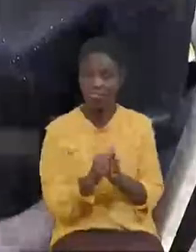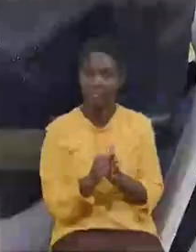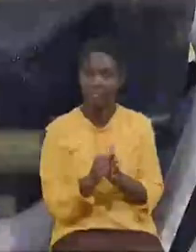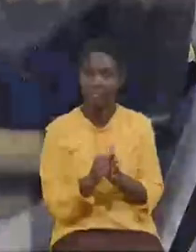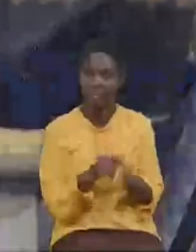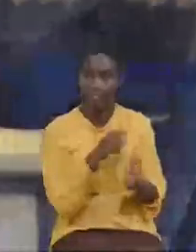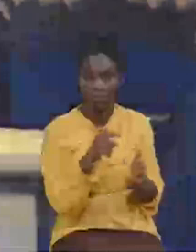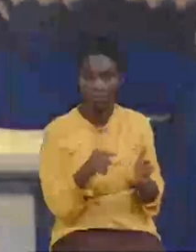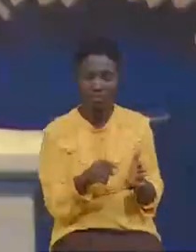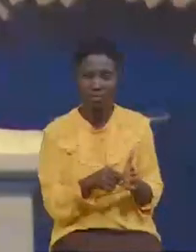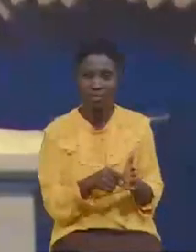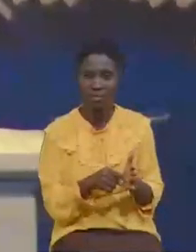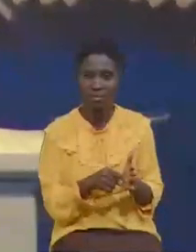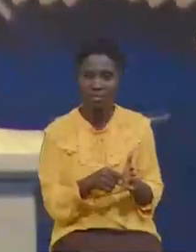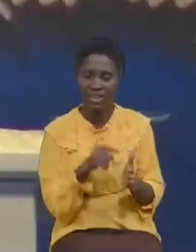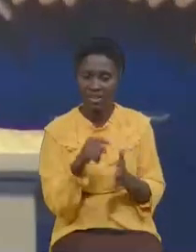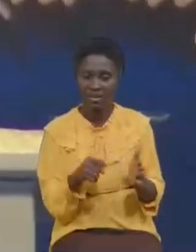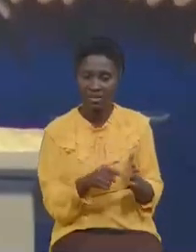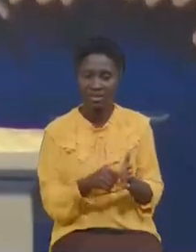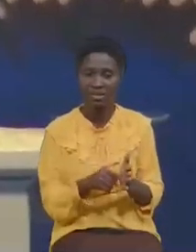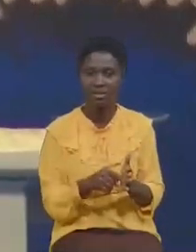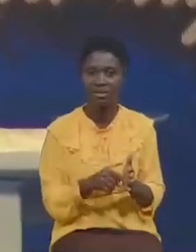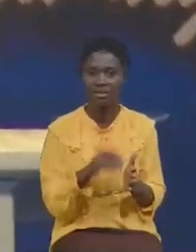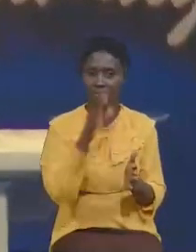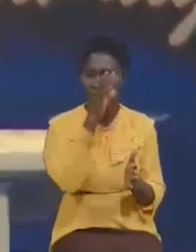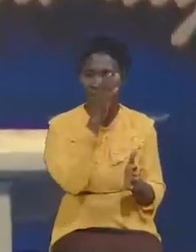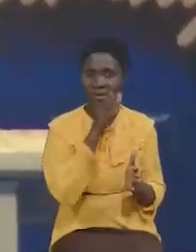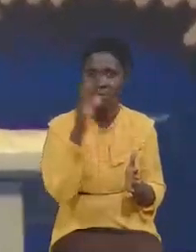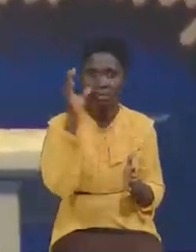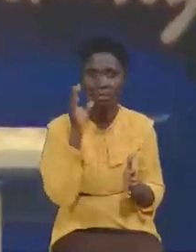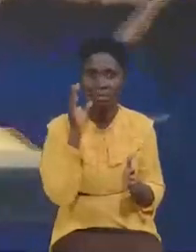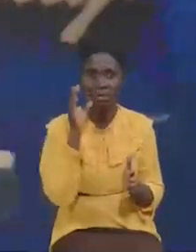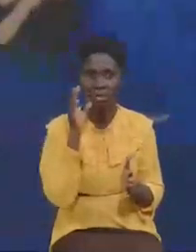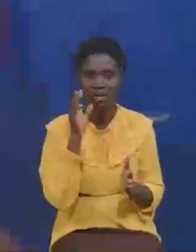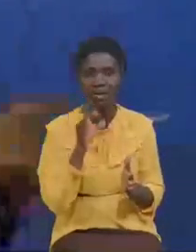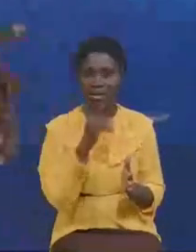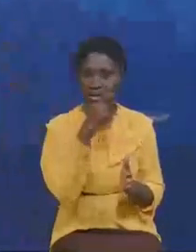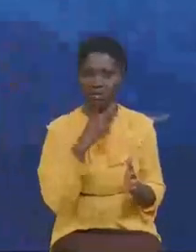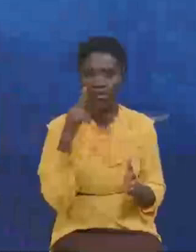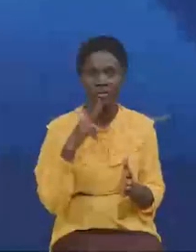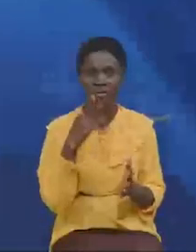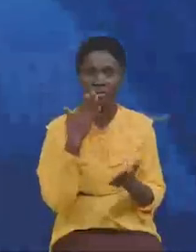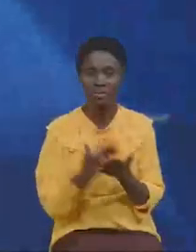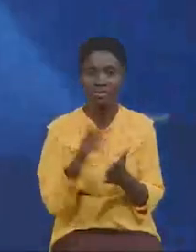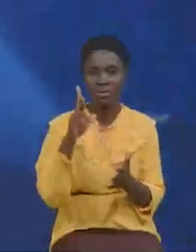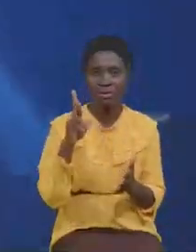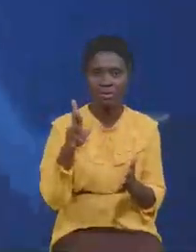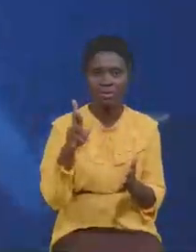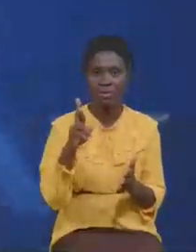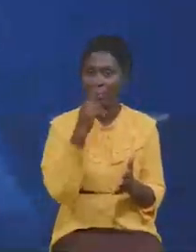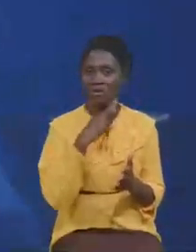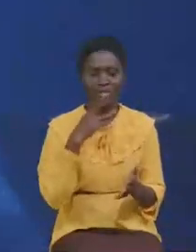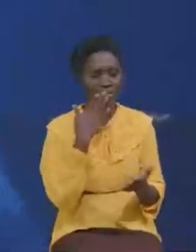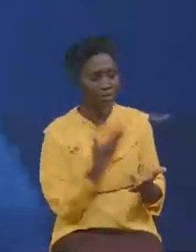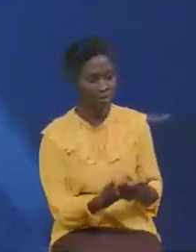que ce restaurant est très bon, tu me dis, comment le sais-tu? Est-ce que c'est à cause de l'enseigne